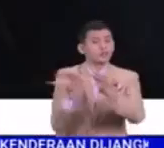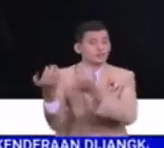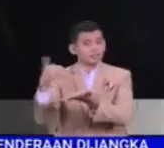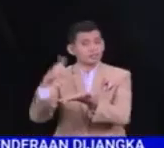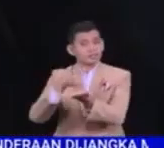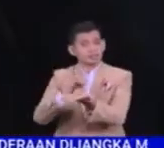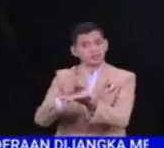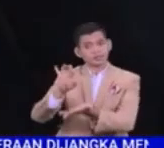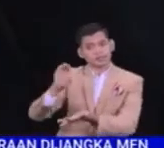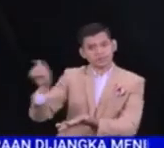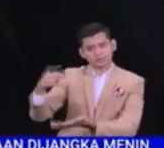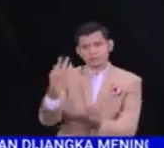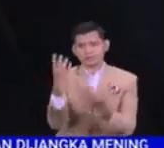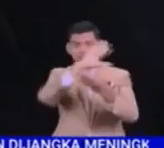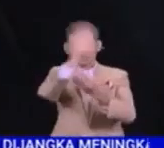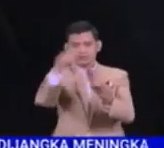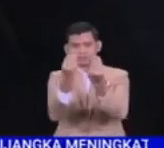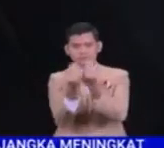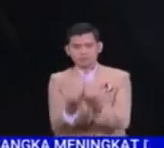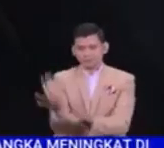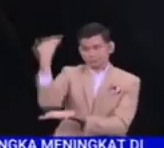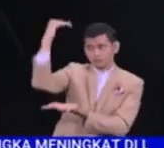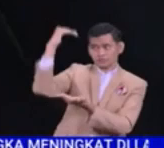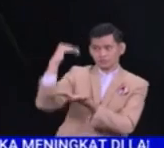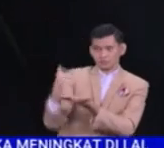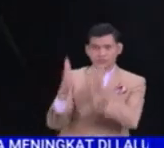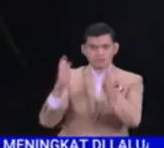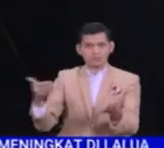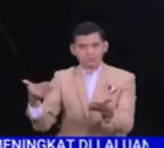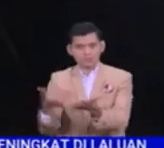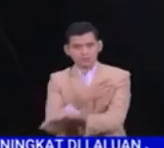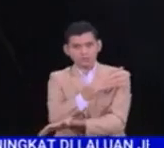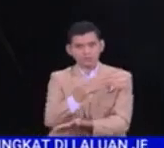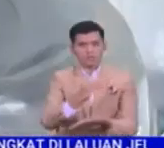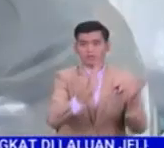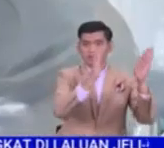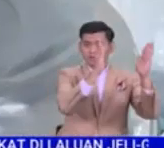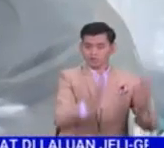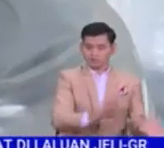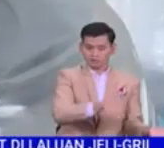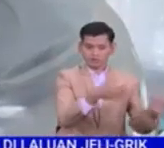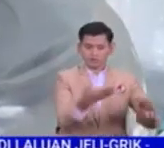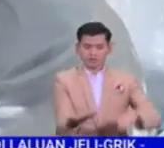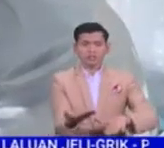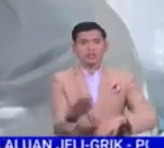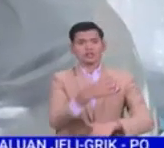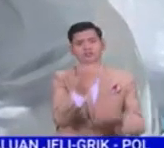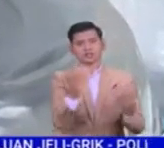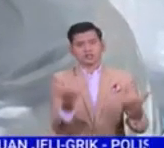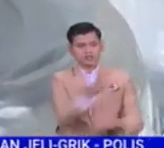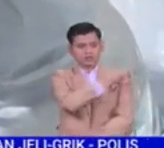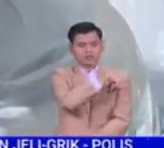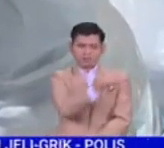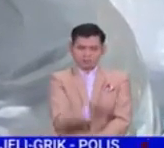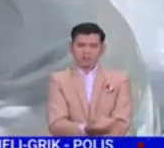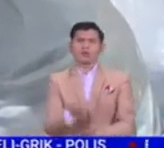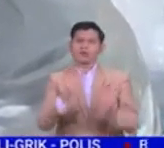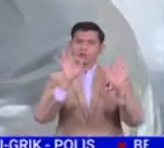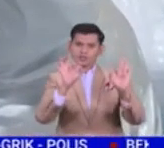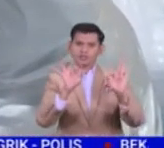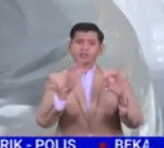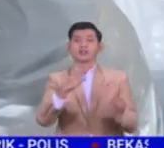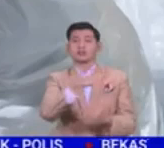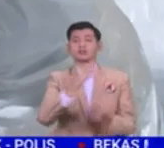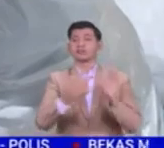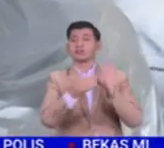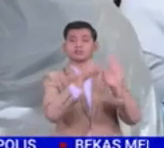Ui, statistik ini menunjukkan penurunan bagi kes baharu dan kes kematian dengan kapasiti hospital yang semakin baik. Ia